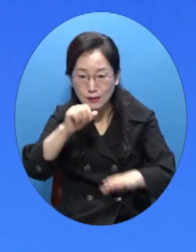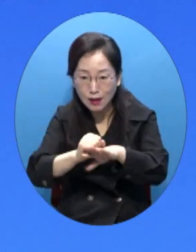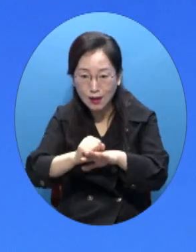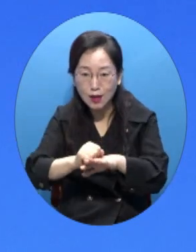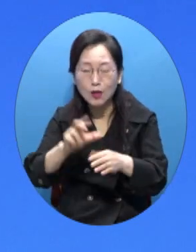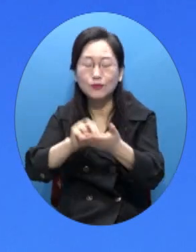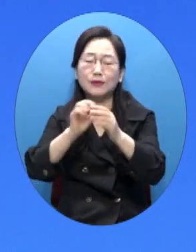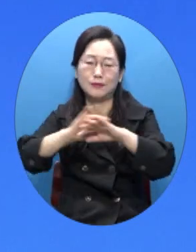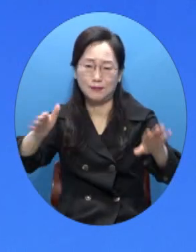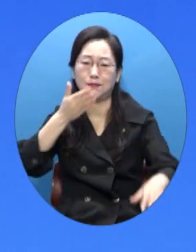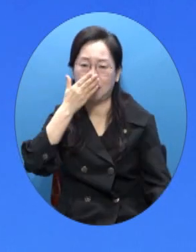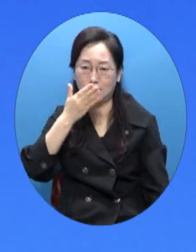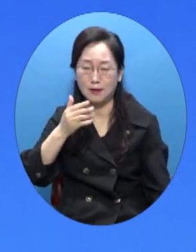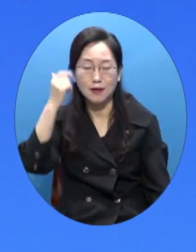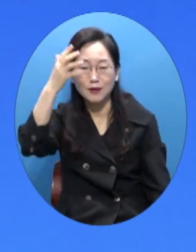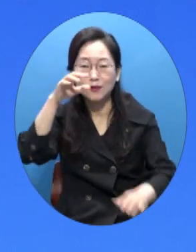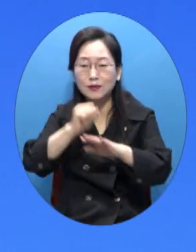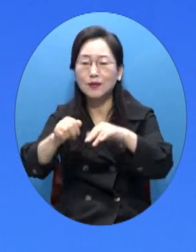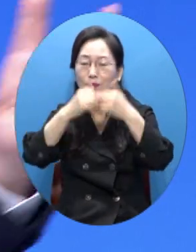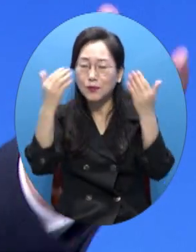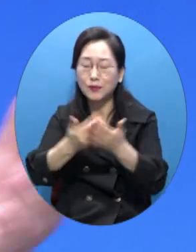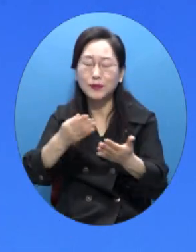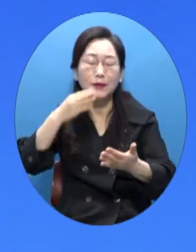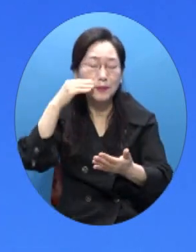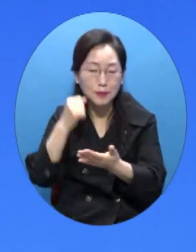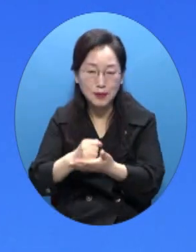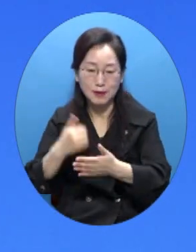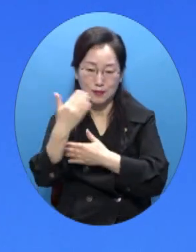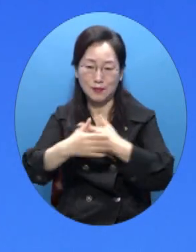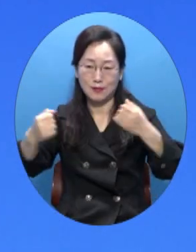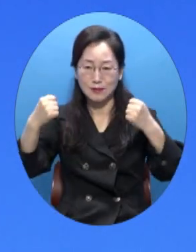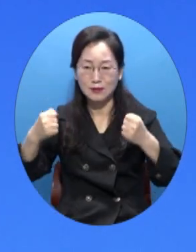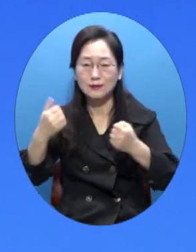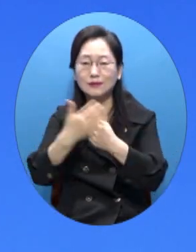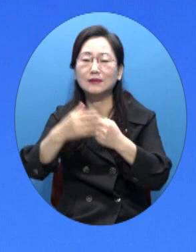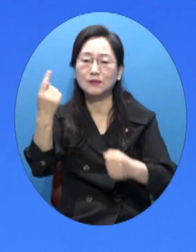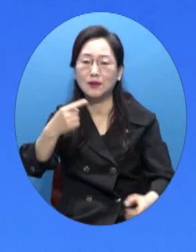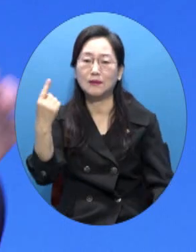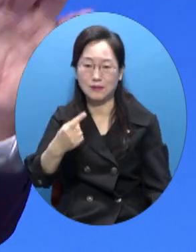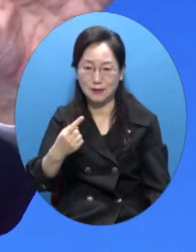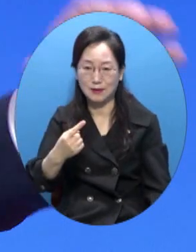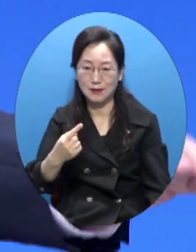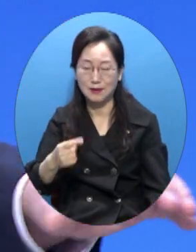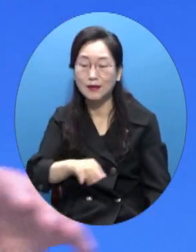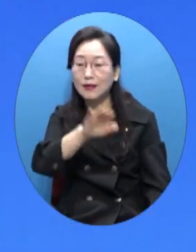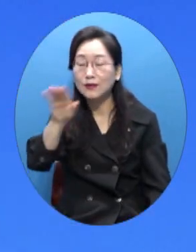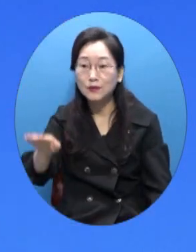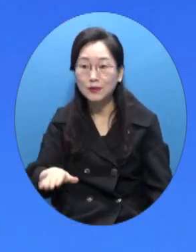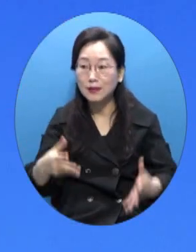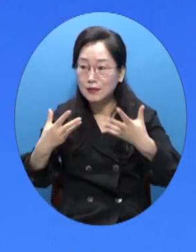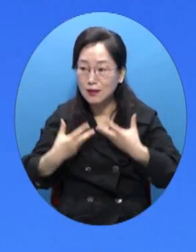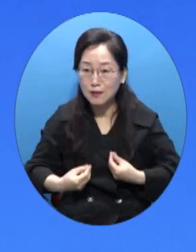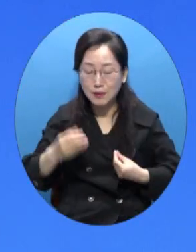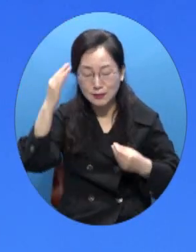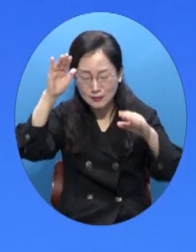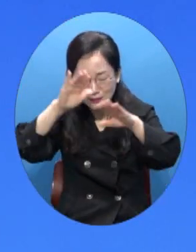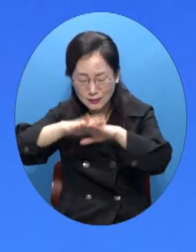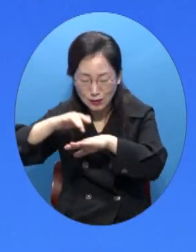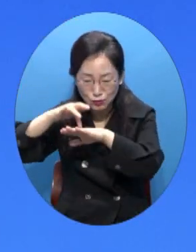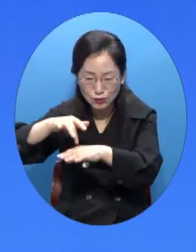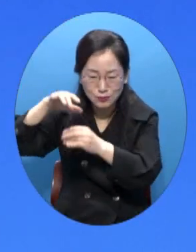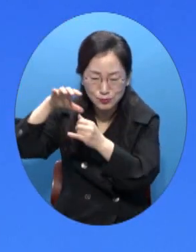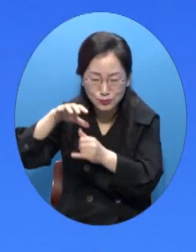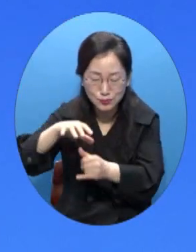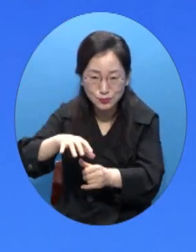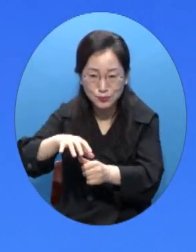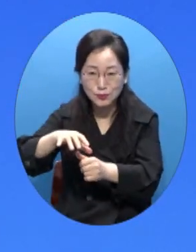해결되는 것입니다. 영혼이 잘 되면 범사가 잘 되고 강건하게 되는 은혜가 임하게 되는 것입니다. 우리가 절망 가운데 흑암의 자녀로 살았지만 우리는